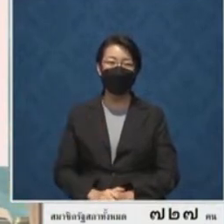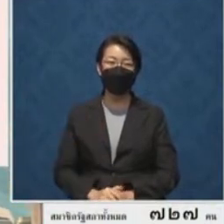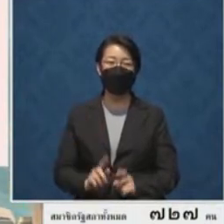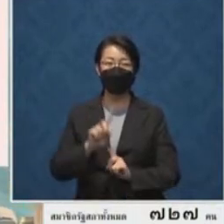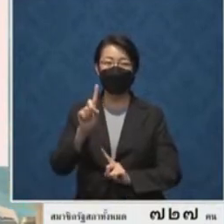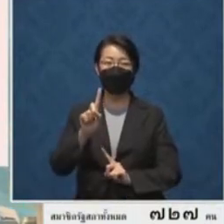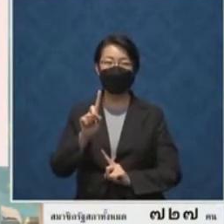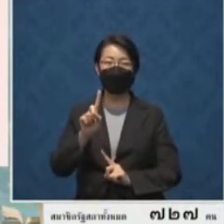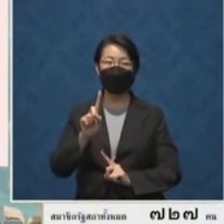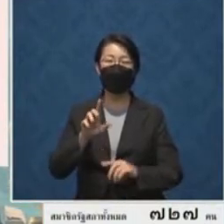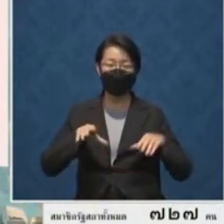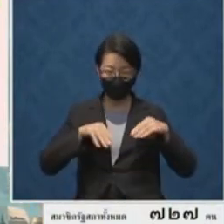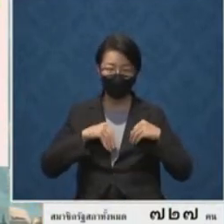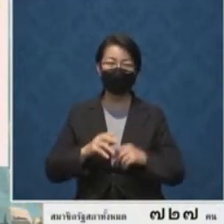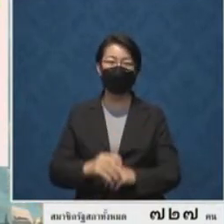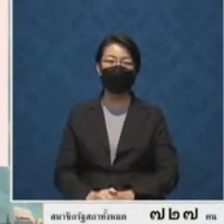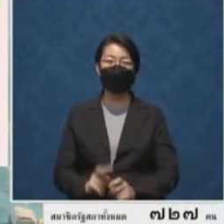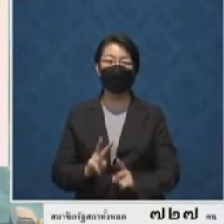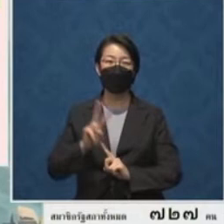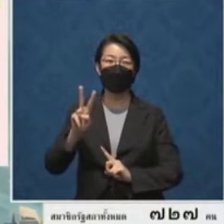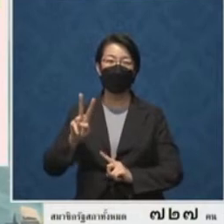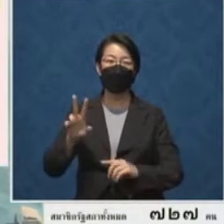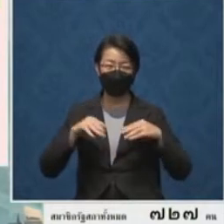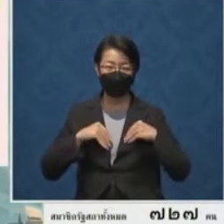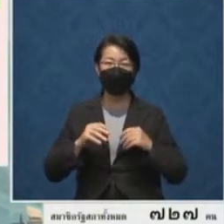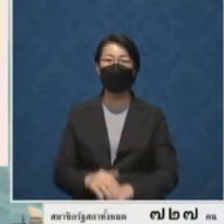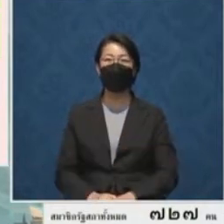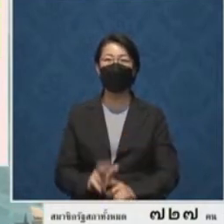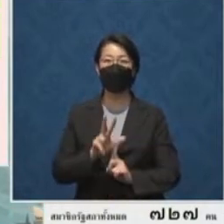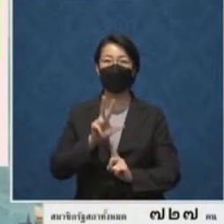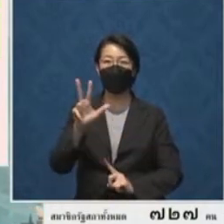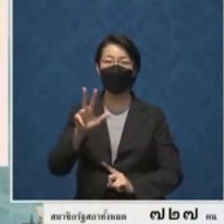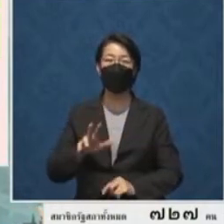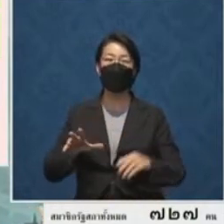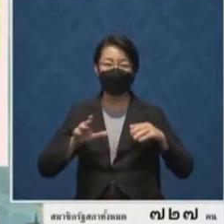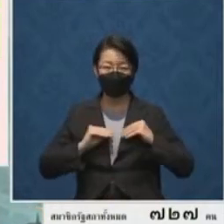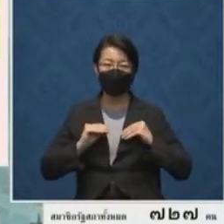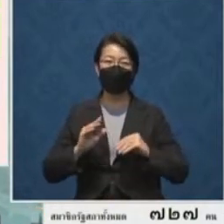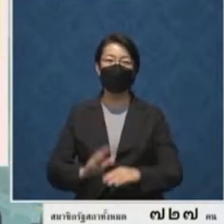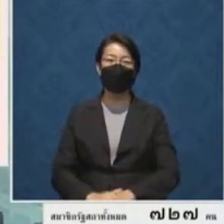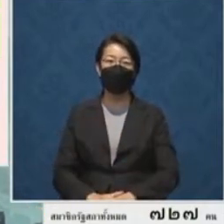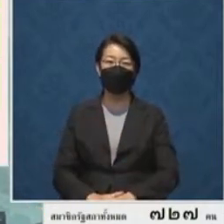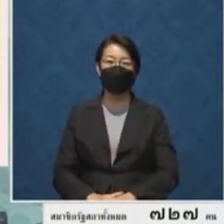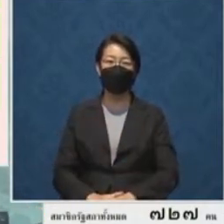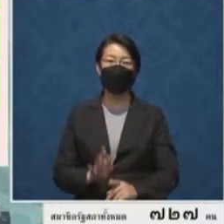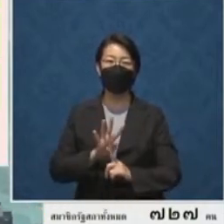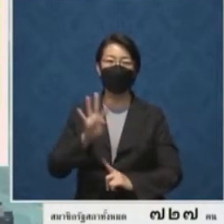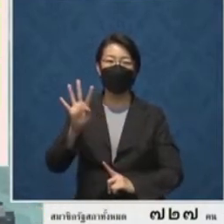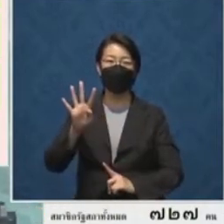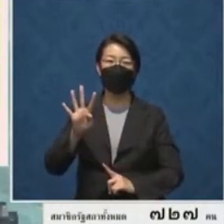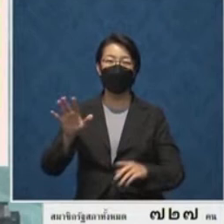1รับหลักการ2รับหลักการ3รับหลักการ